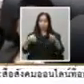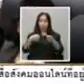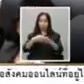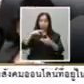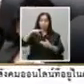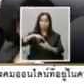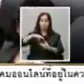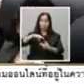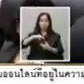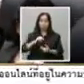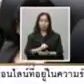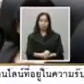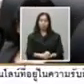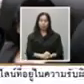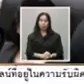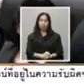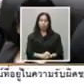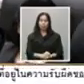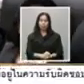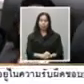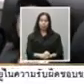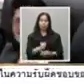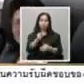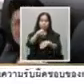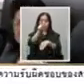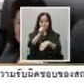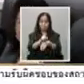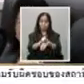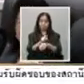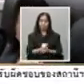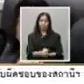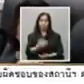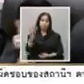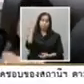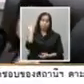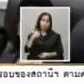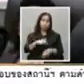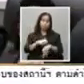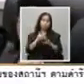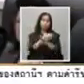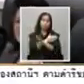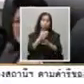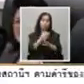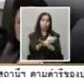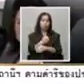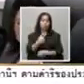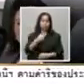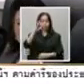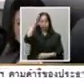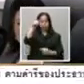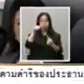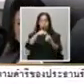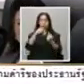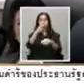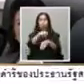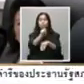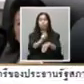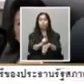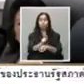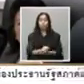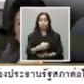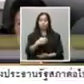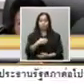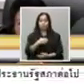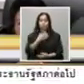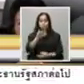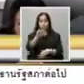ารัฐท่านประธานครับก่อนหน้านี้ท่านประธานผมขออนุญาตประท้วงท่านประธานอยากให้ท่านประธานด